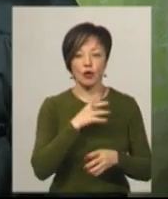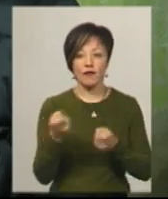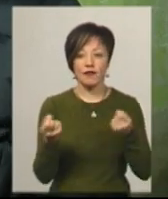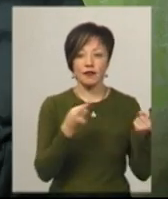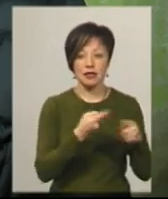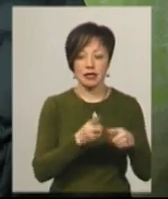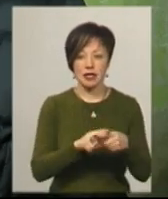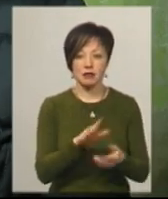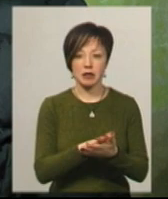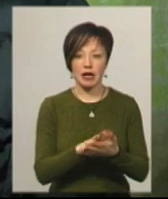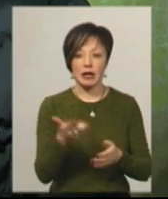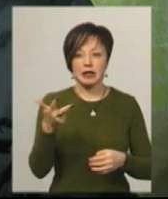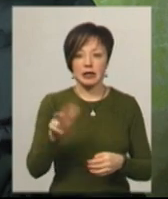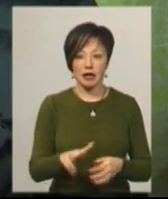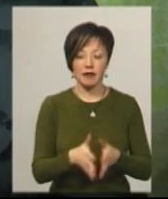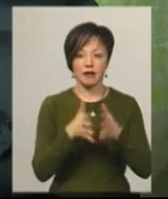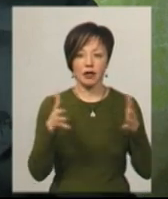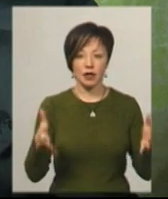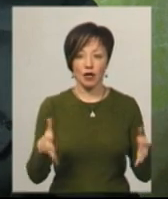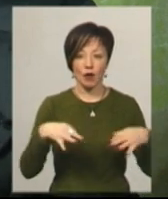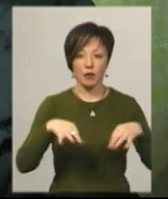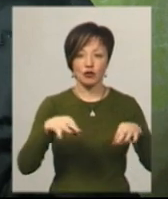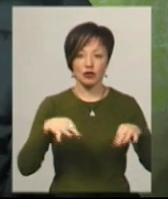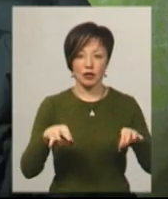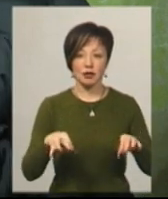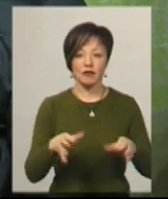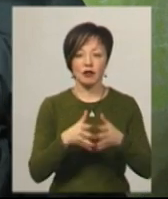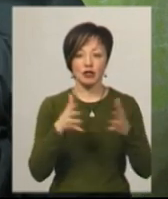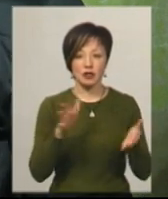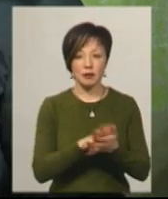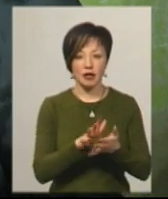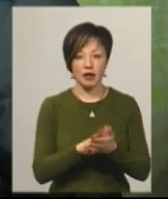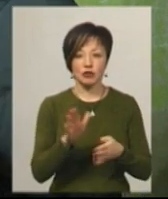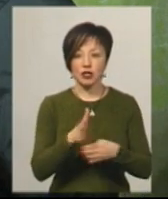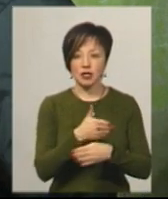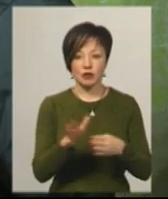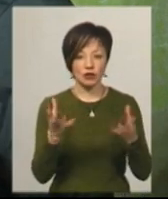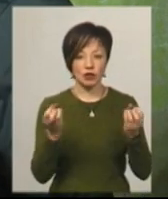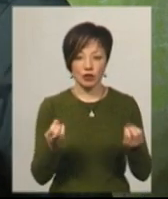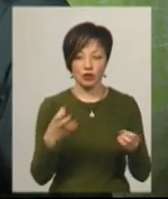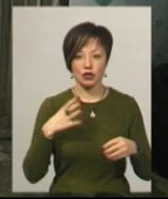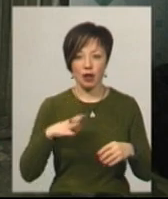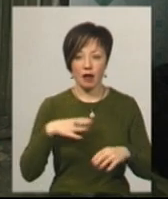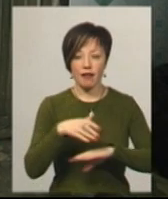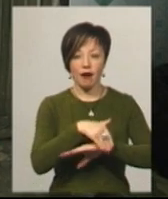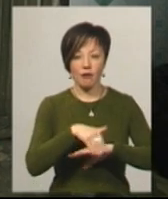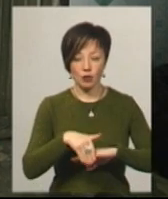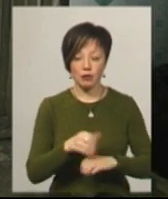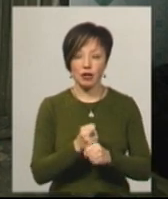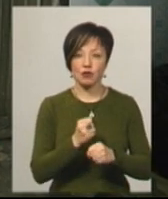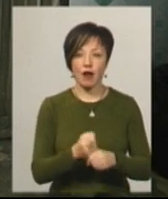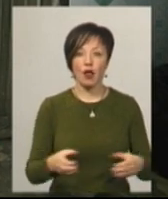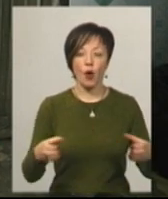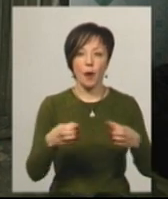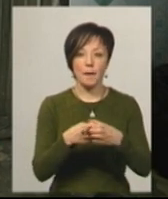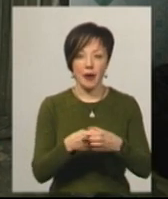і 3 великих машини ми тільки вивезли величезного сміття. Частину ми ще, наприклад, не вивезли, воно чекає ще на вулиці. Працювала тут